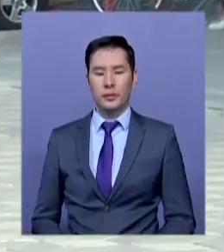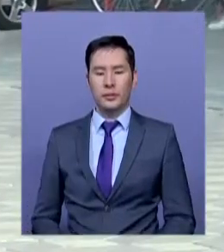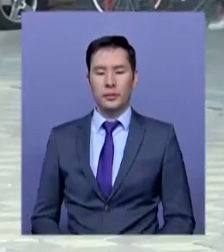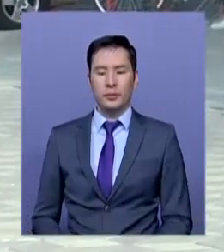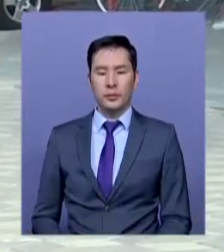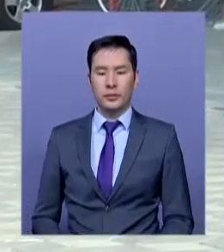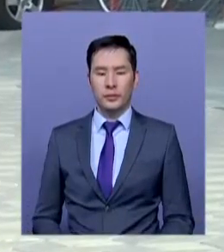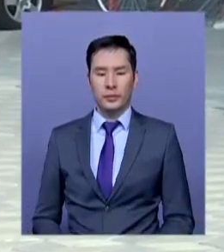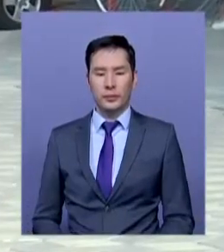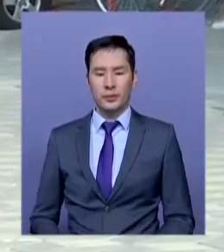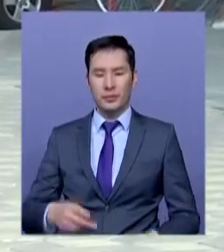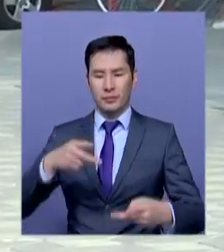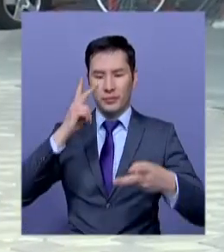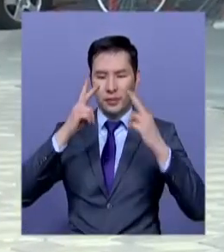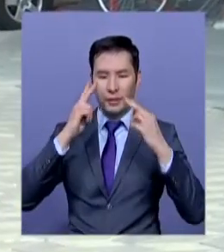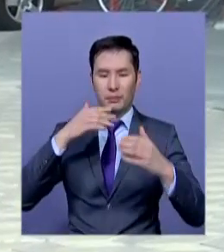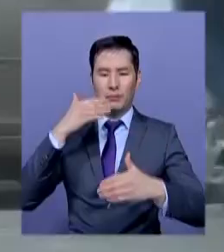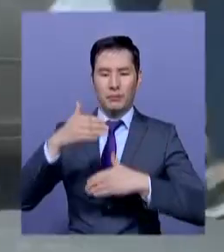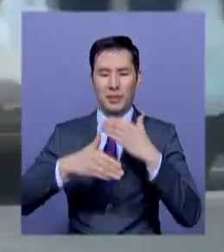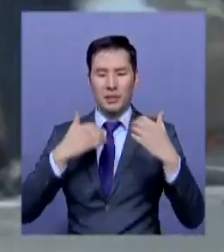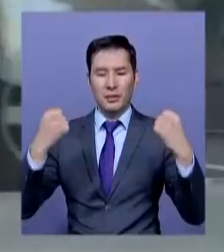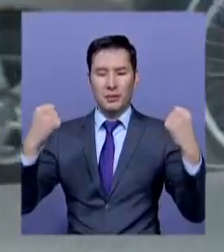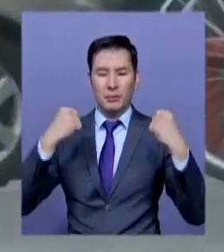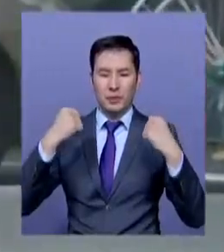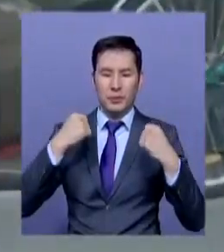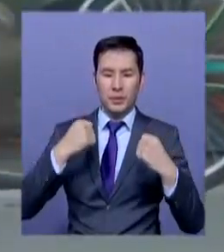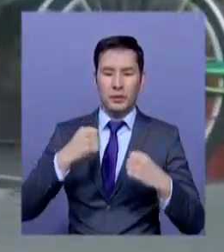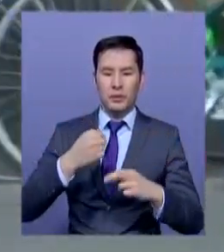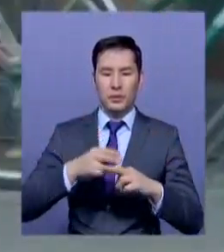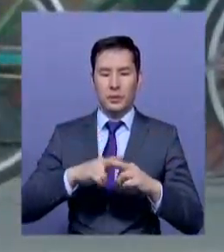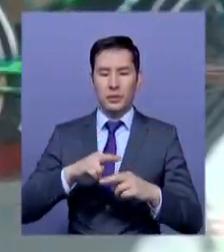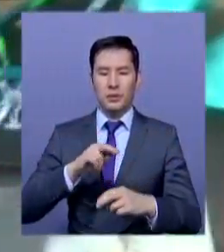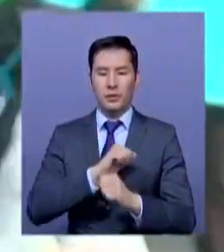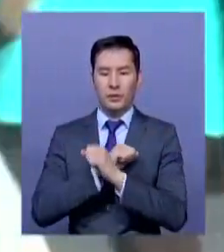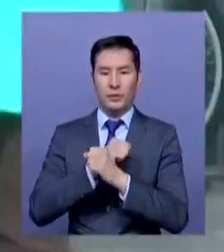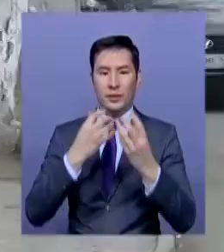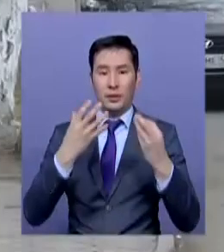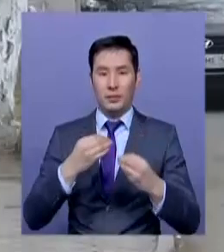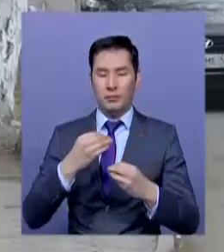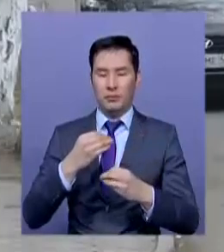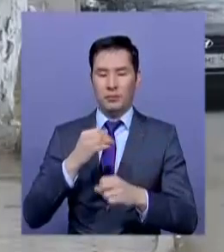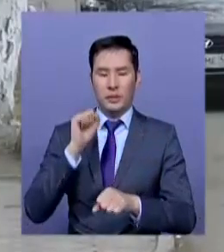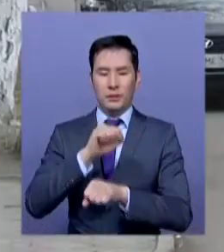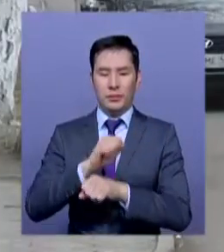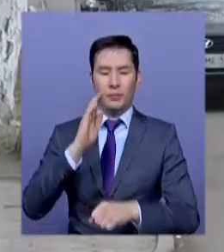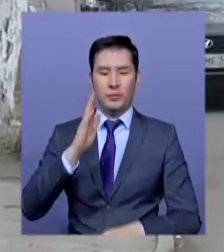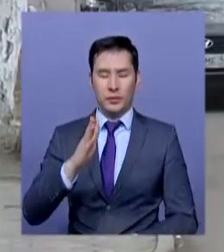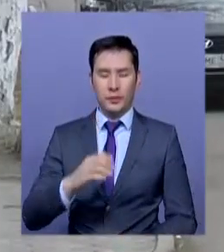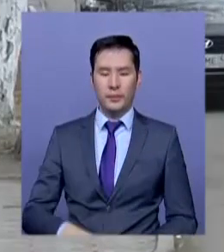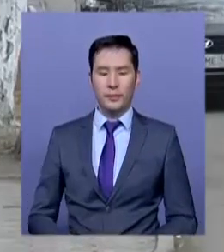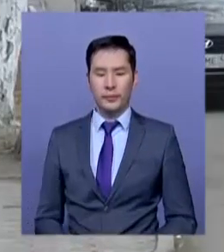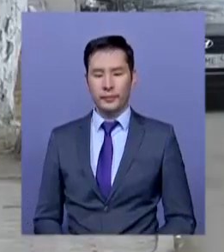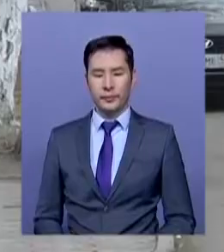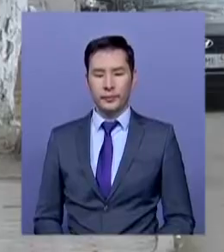дейін қысқармақ. Шаштараз, бассейн, фитнес-клуб, жаттығу залдары жексенбі күні жұмыс істемейді. Осы орайда Петропавл қаласы Ақжар, Айыртау, Аққайын